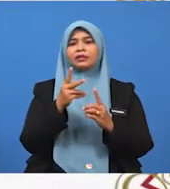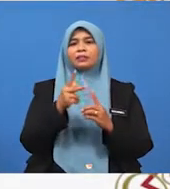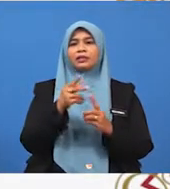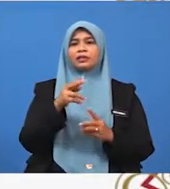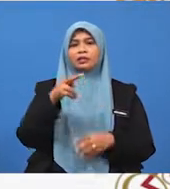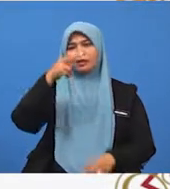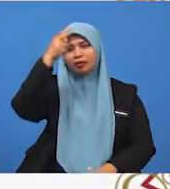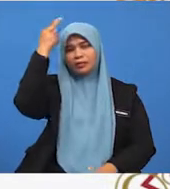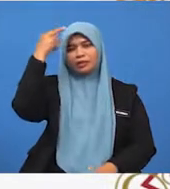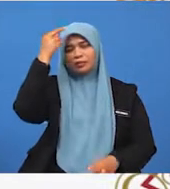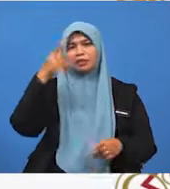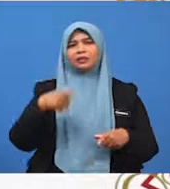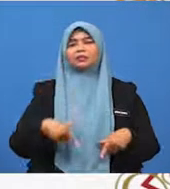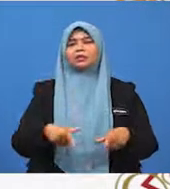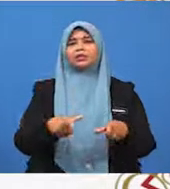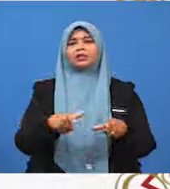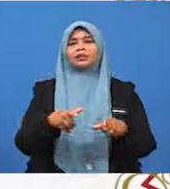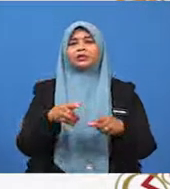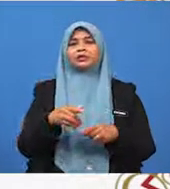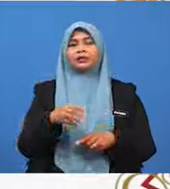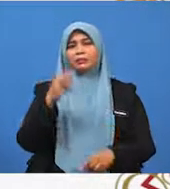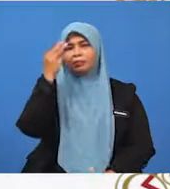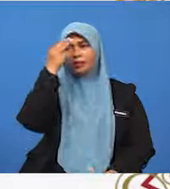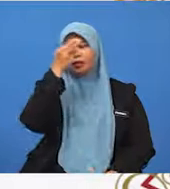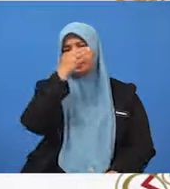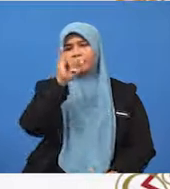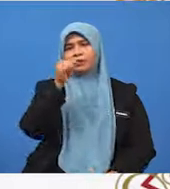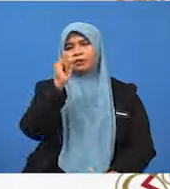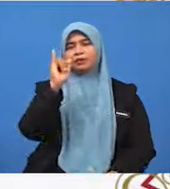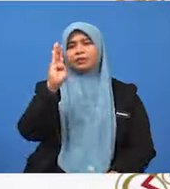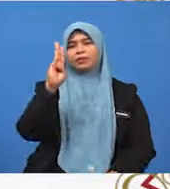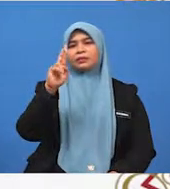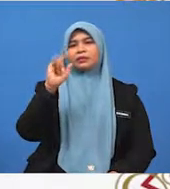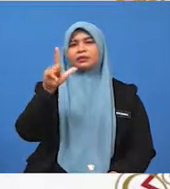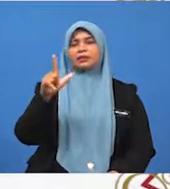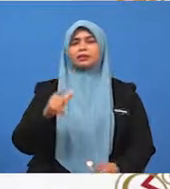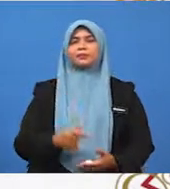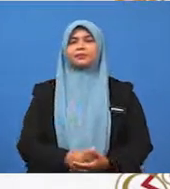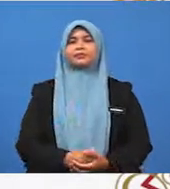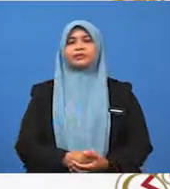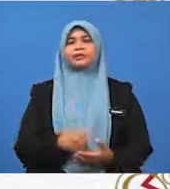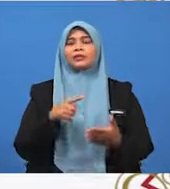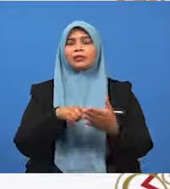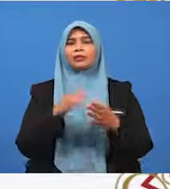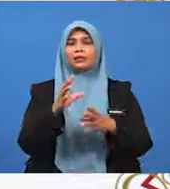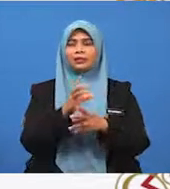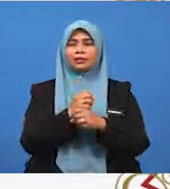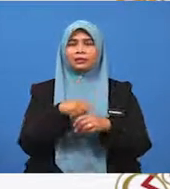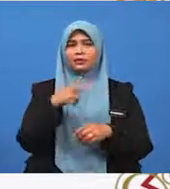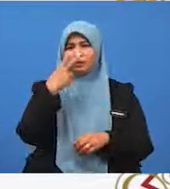melalui firman Allah Subhanahu wa taala dalam surah Asy-Syu'ara ayat 193